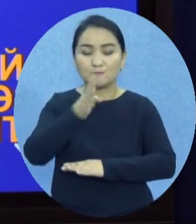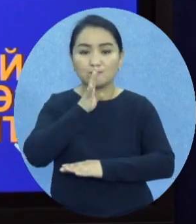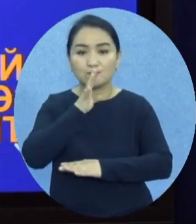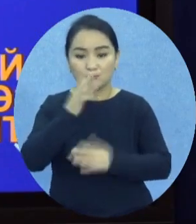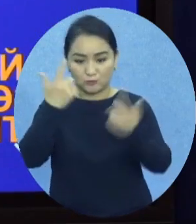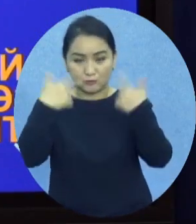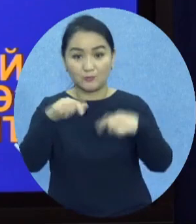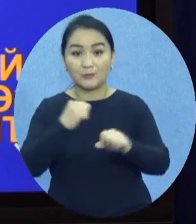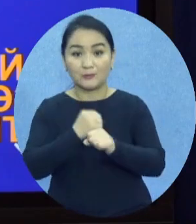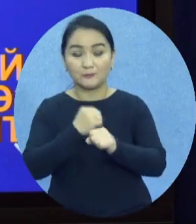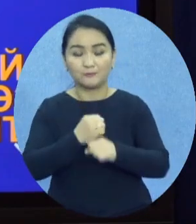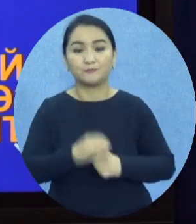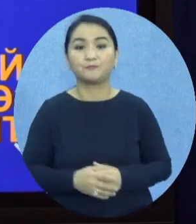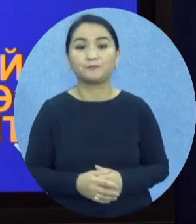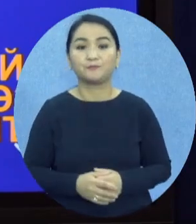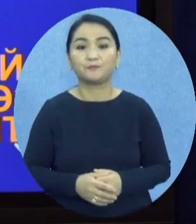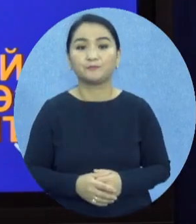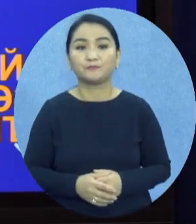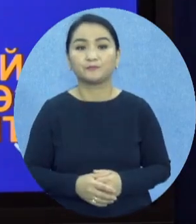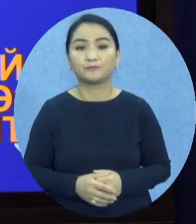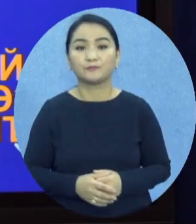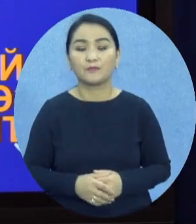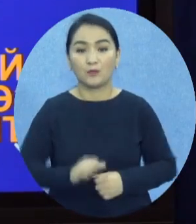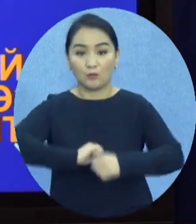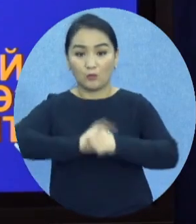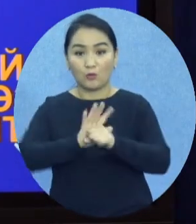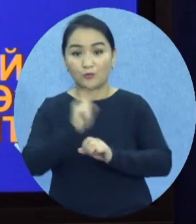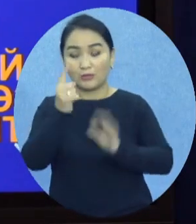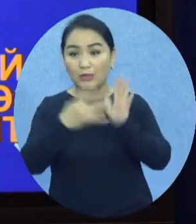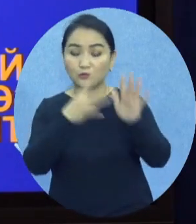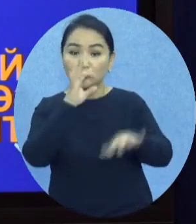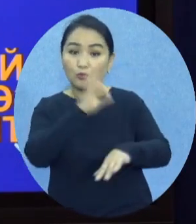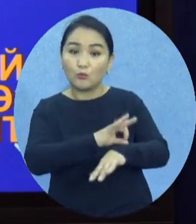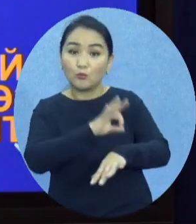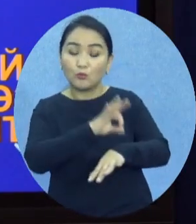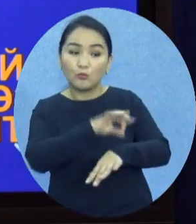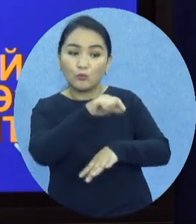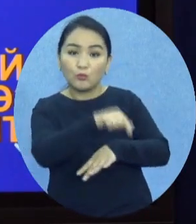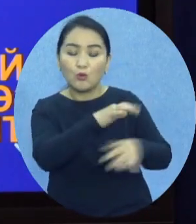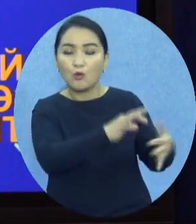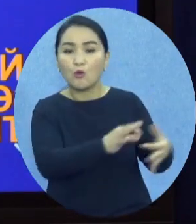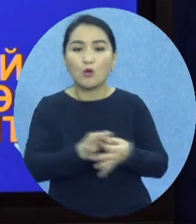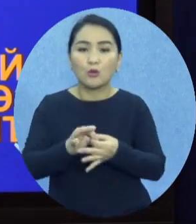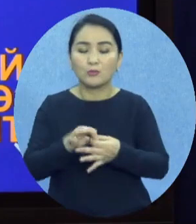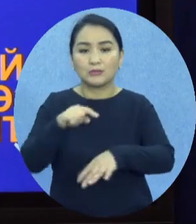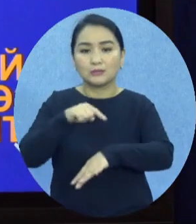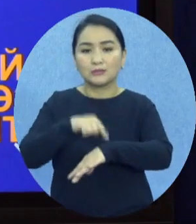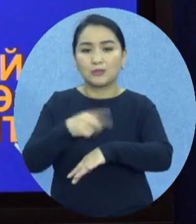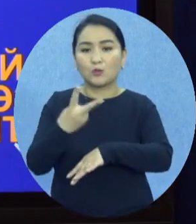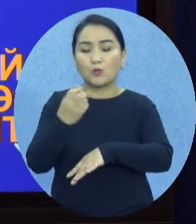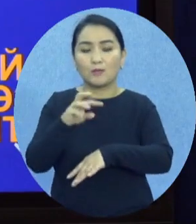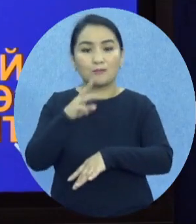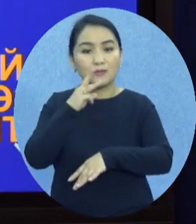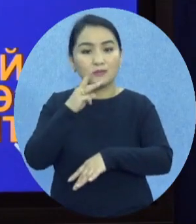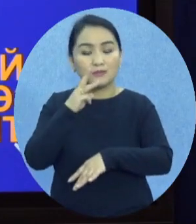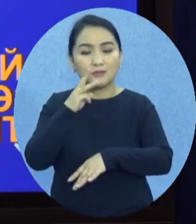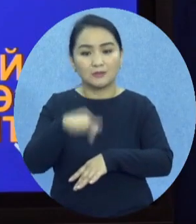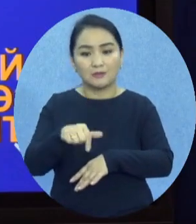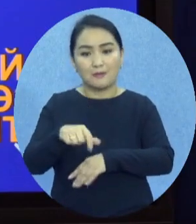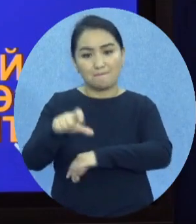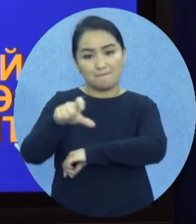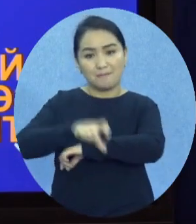хэрэг энэ коронавирус COVID-19-тэй холбоотойгоор цаг үеийн нөхцөл байдлын мэдээллүүдийг бол манай мэрэгжлийн эрүүл мэндийн яамны албан хаагчид маань